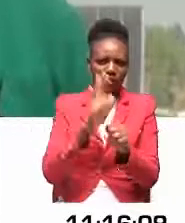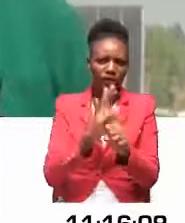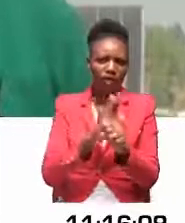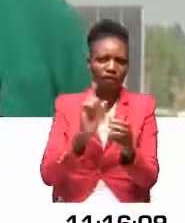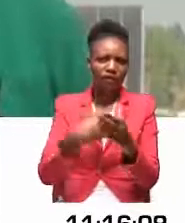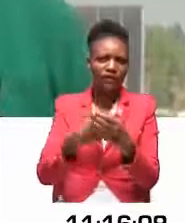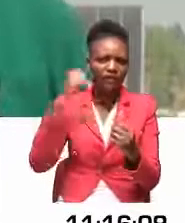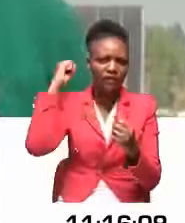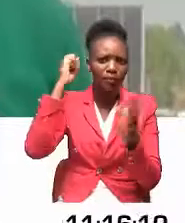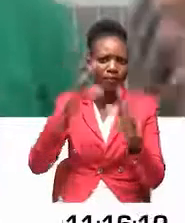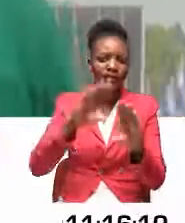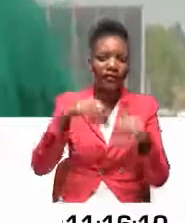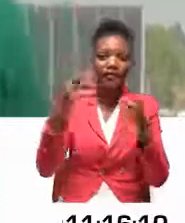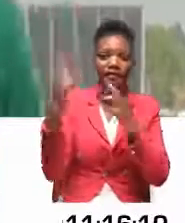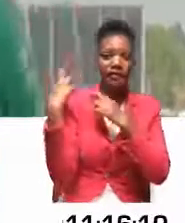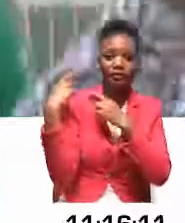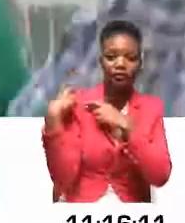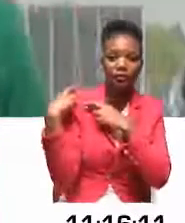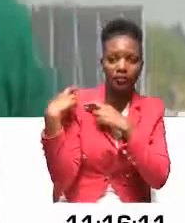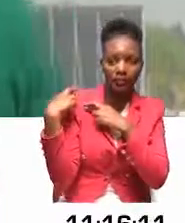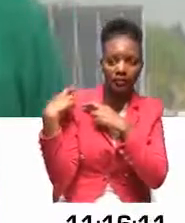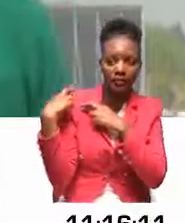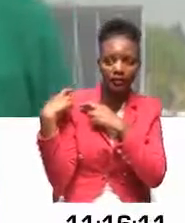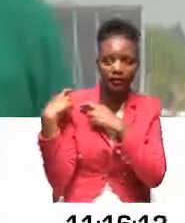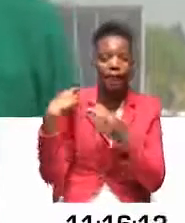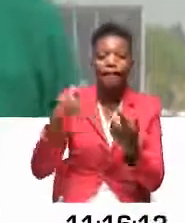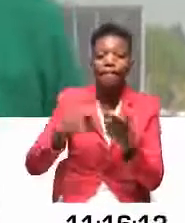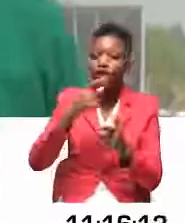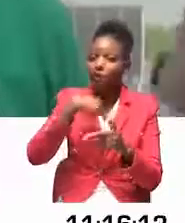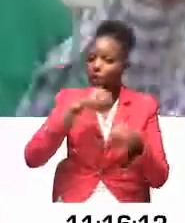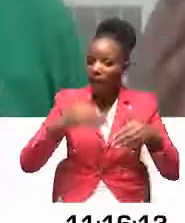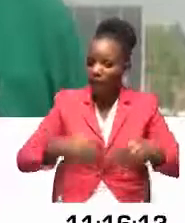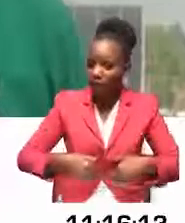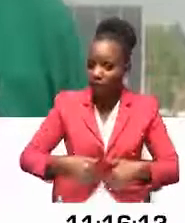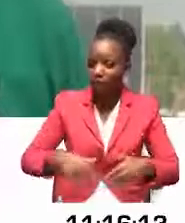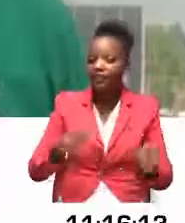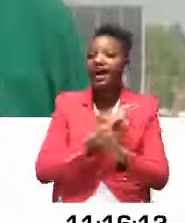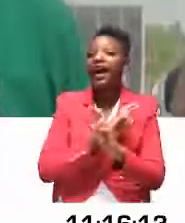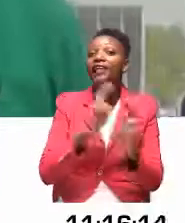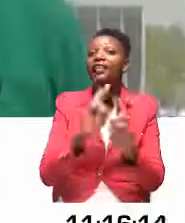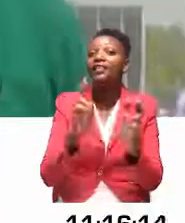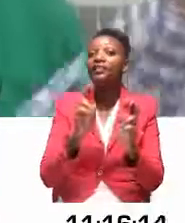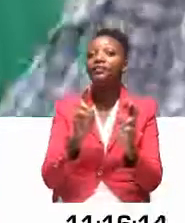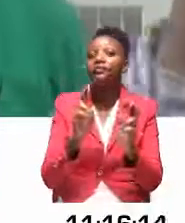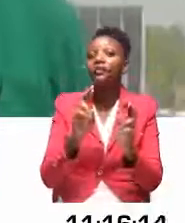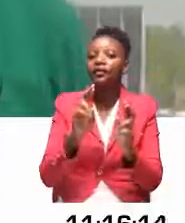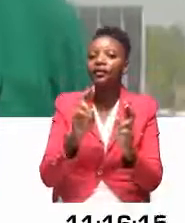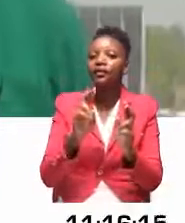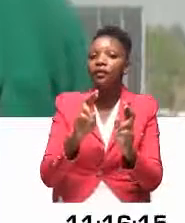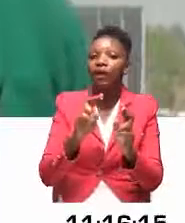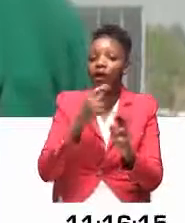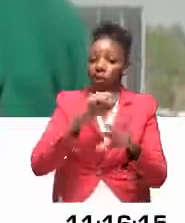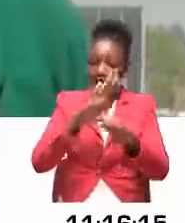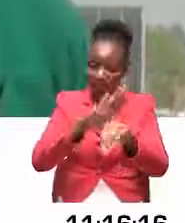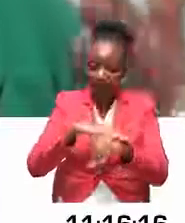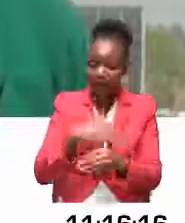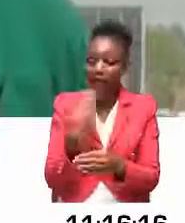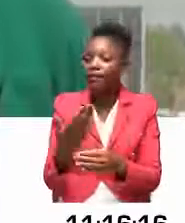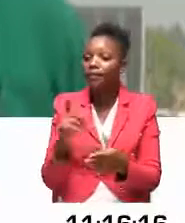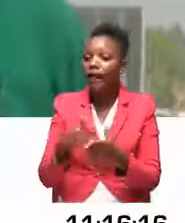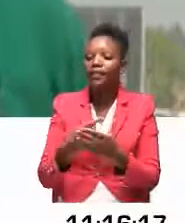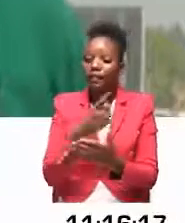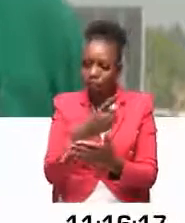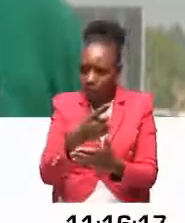mandti ya kutema kwa wananchi Youth League tuko tayari kwa Baraka Za chman na watko tayari tupewe hio Mandate na Sisi tuingie